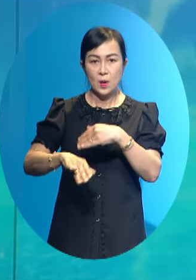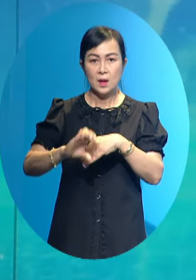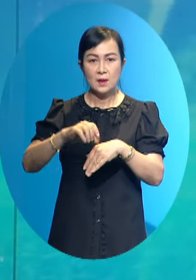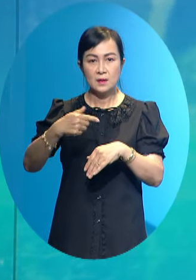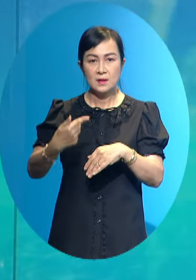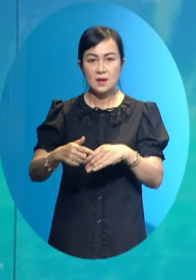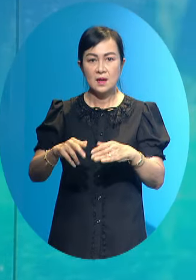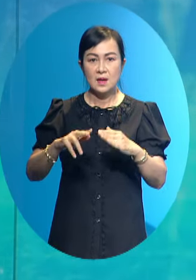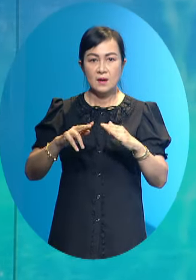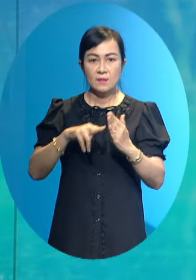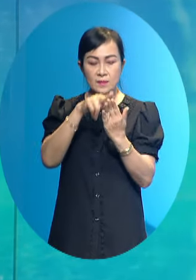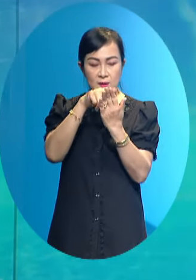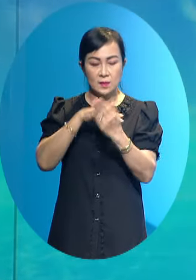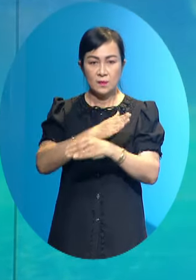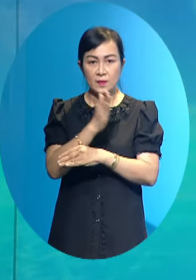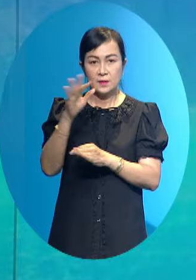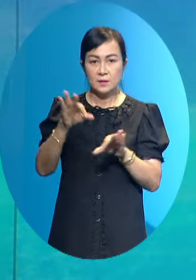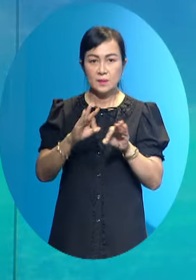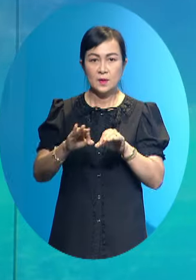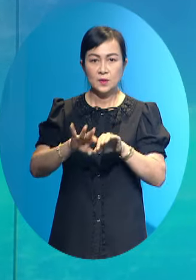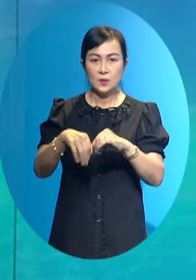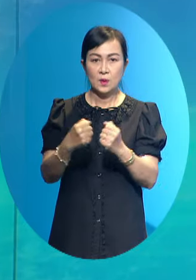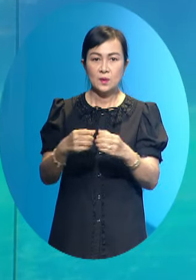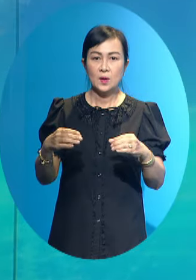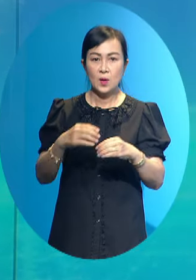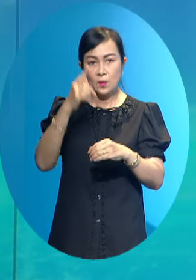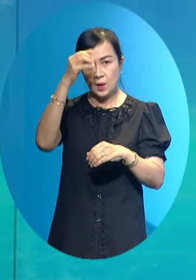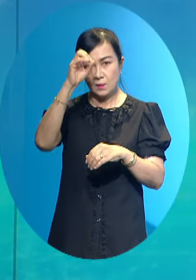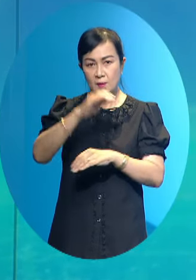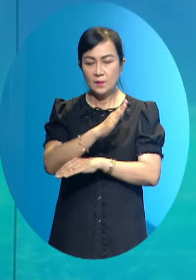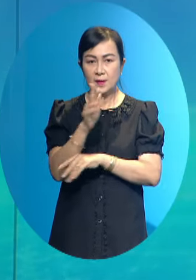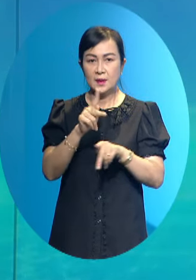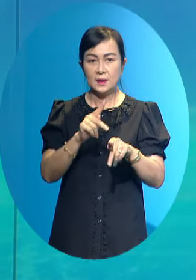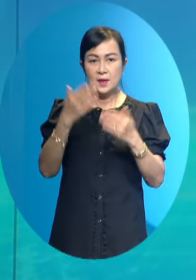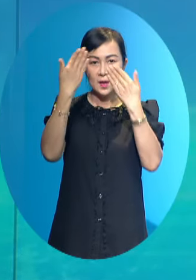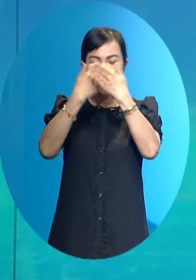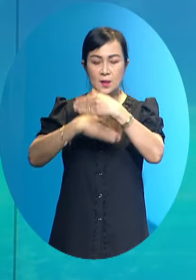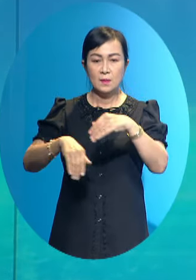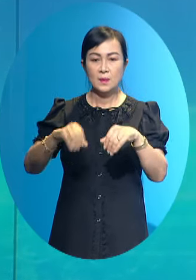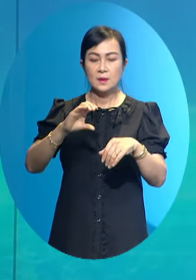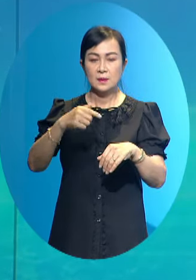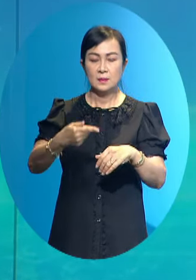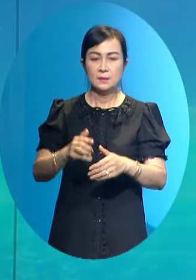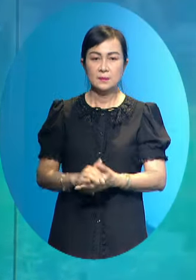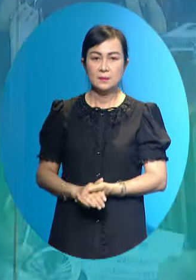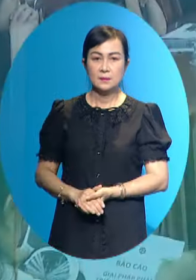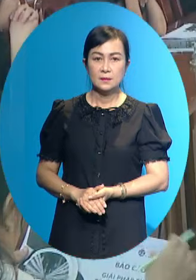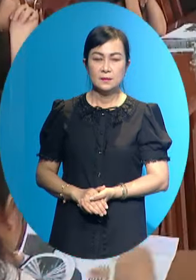Nhân dân huyện Cần Giờ và Viện Nghiên cứu Phát triển Thành phố Hồ Chí Minh đã tổ chức hội thảo khoa học phát triển kinh tế ban đêm tại huyện Cần Giờ.